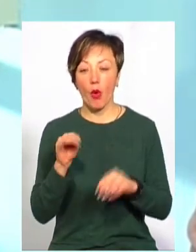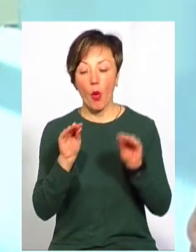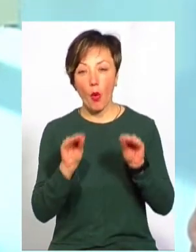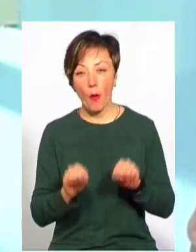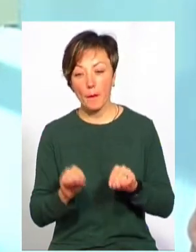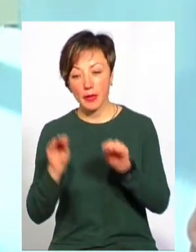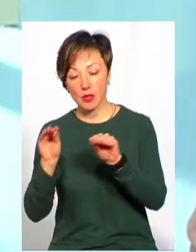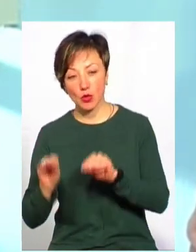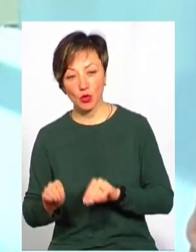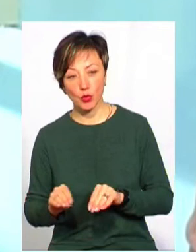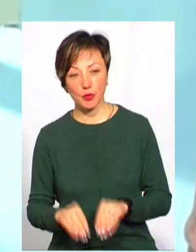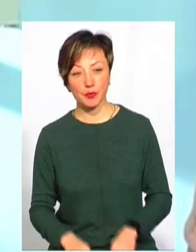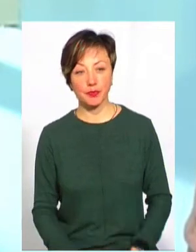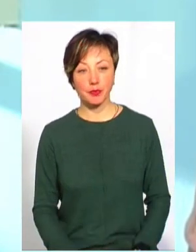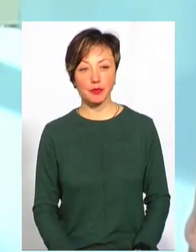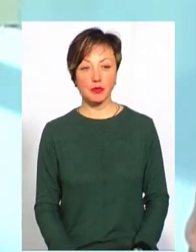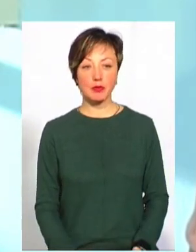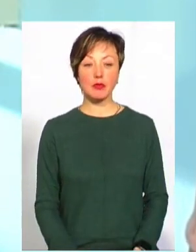опису класифікатора професій.